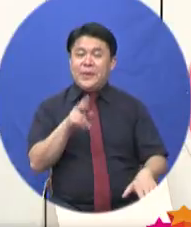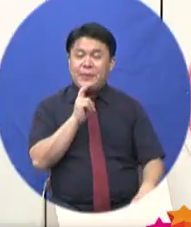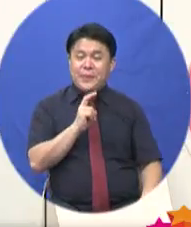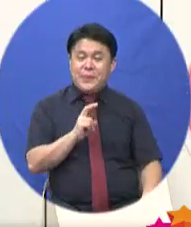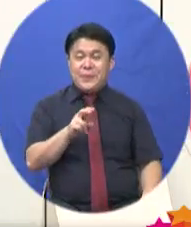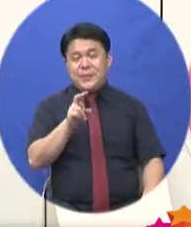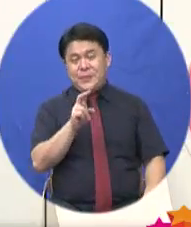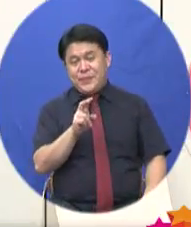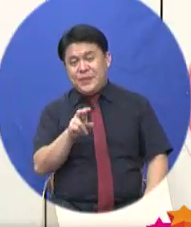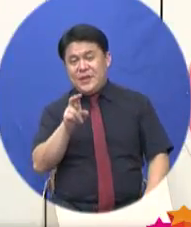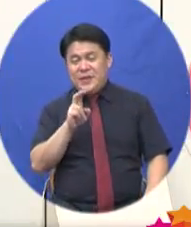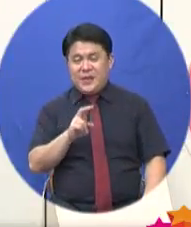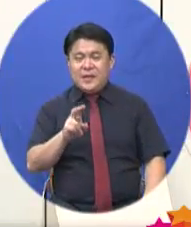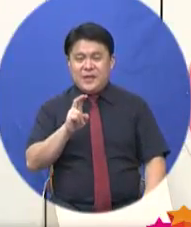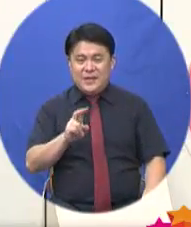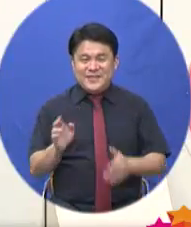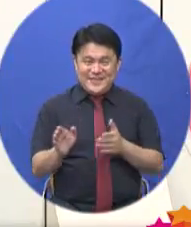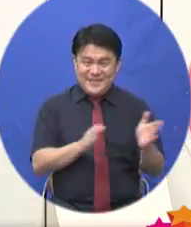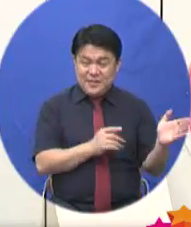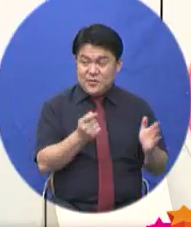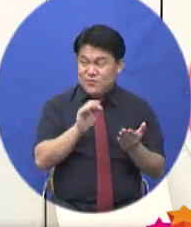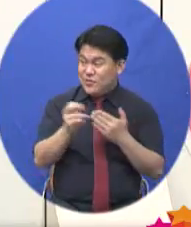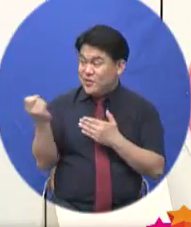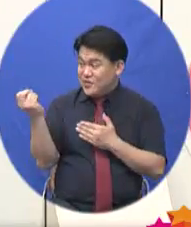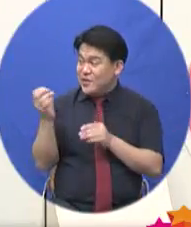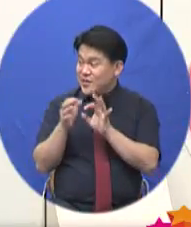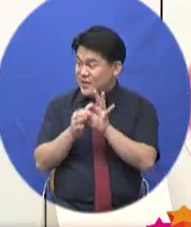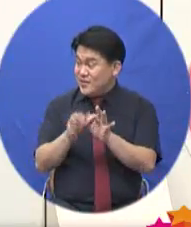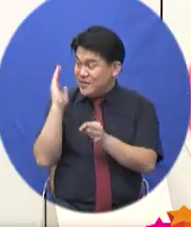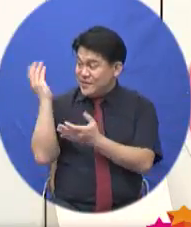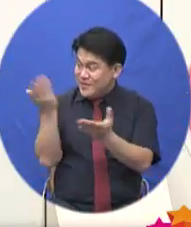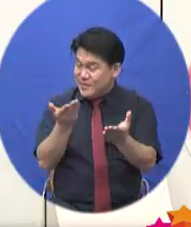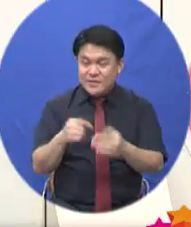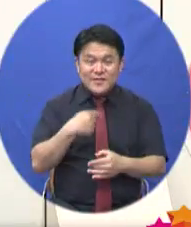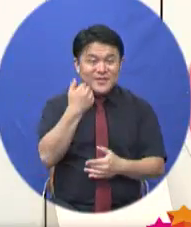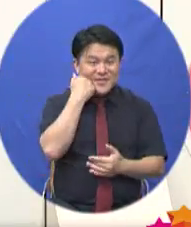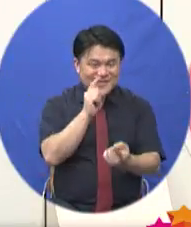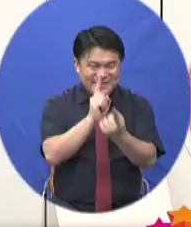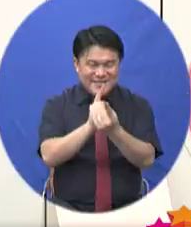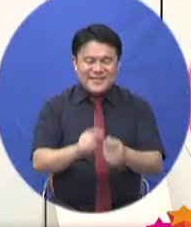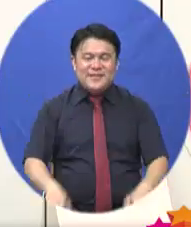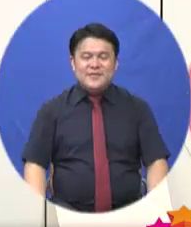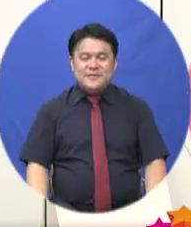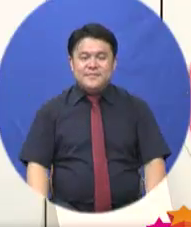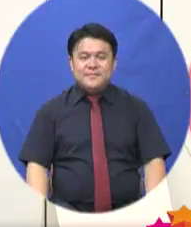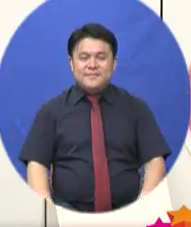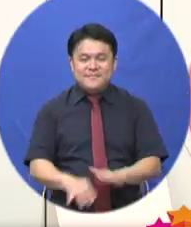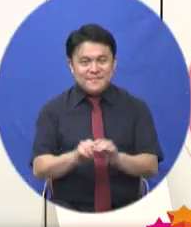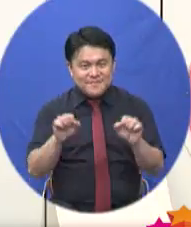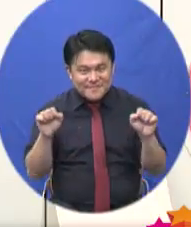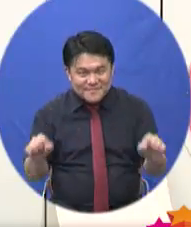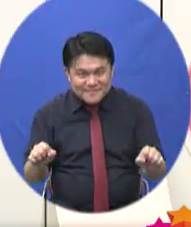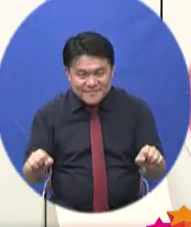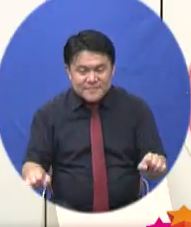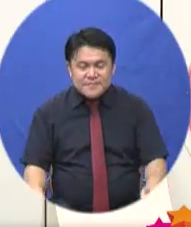목소리 쬐끄맣게. 네, 다 계속 이어서 잠시 있다 또 말씀하시고 네. 다음 분 만나보겠습니다.